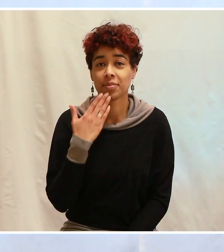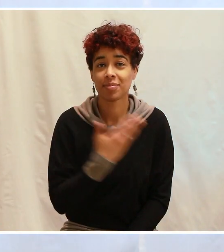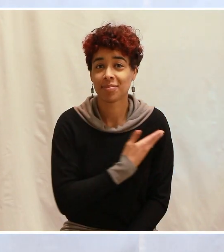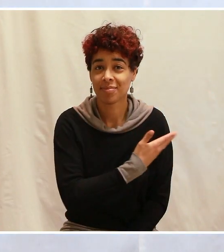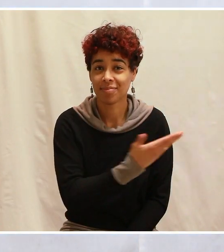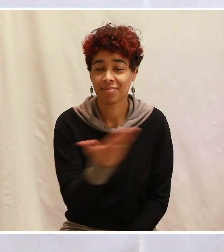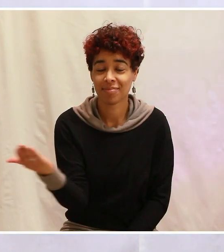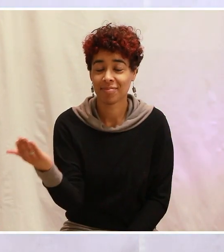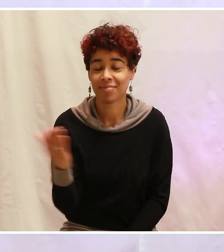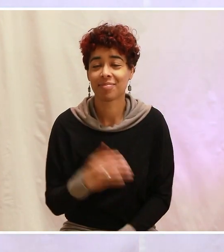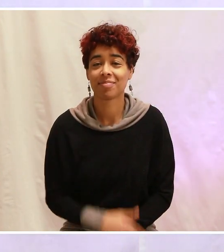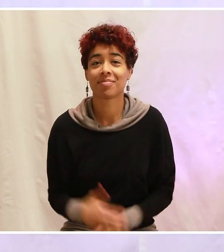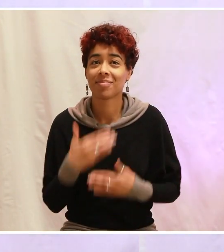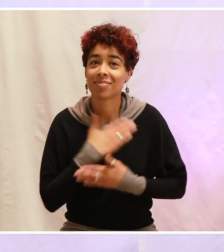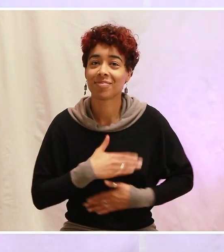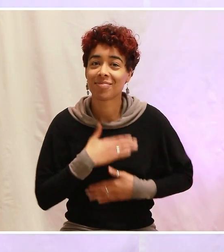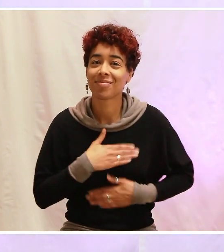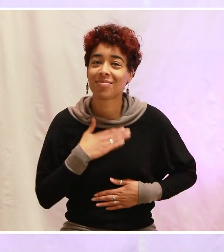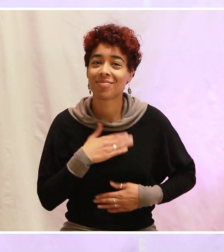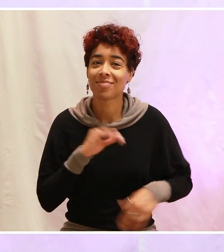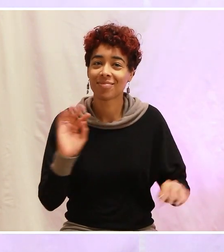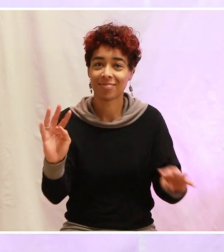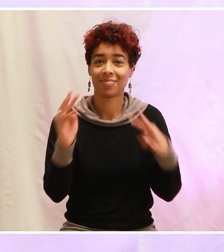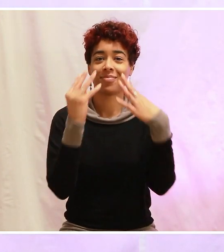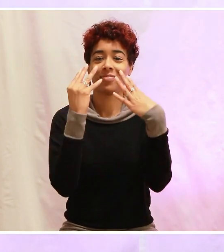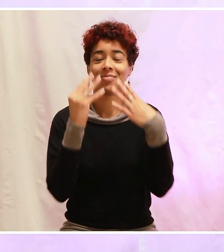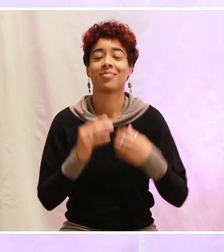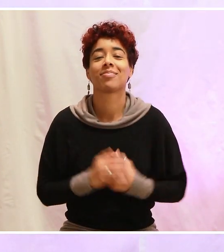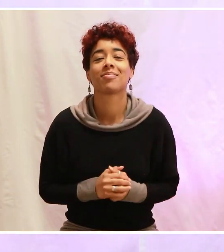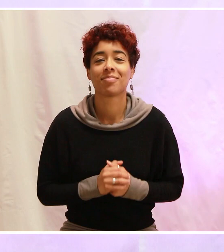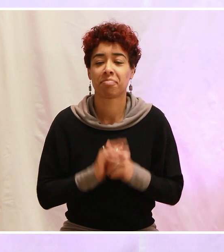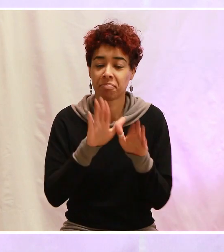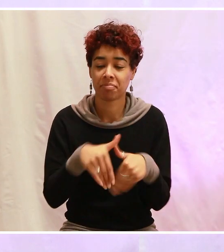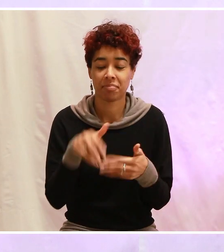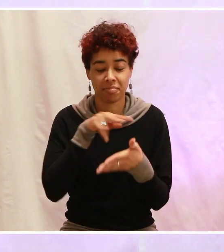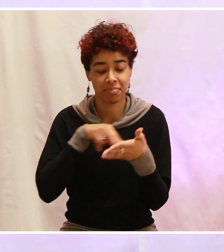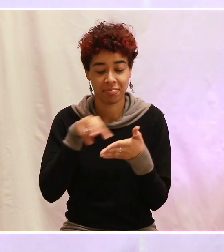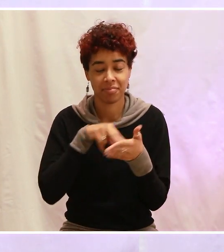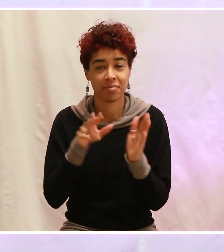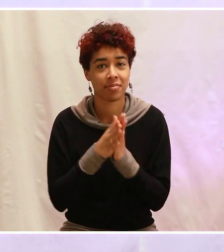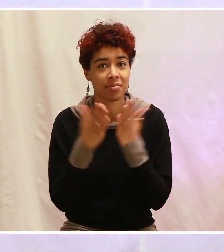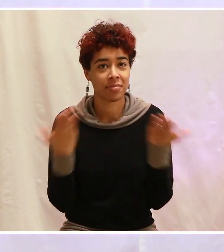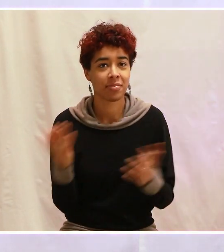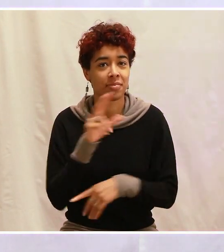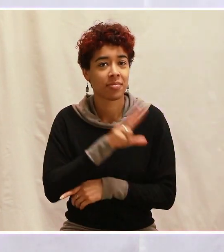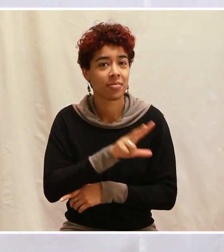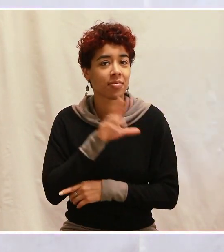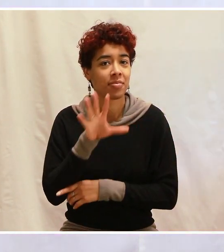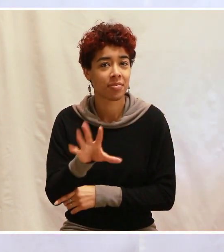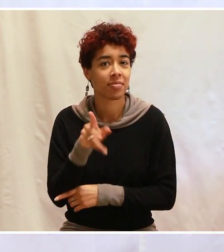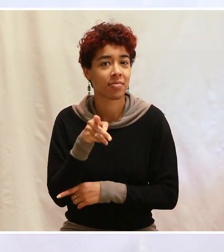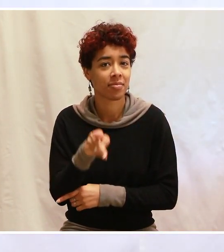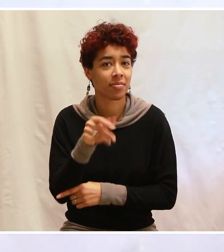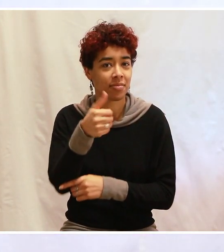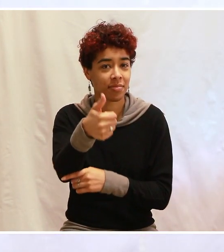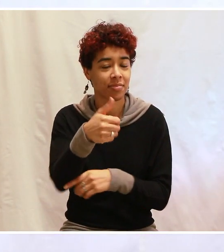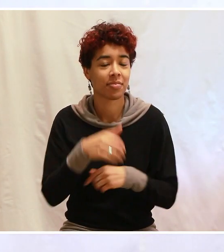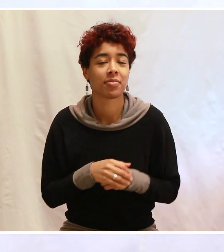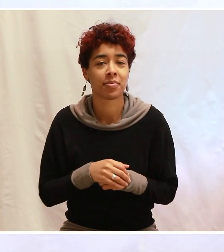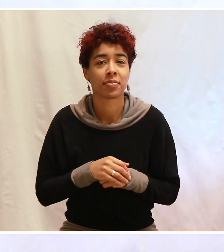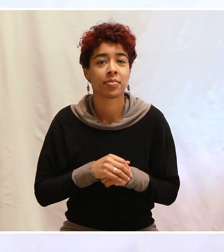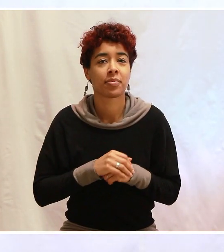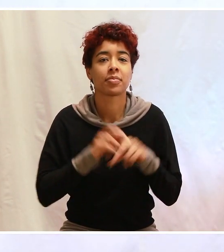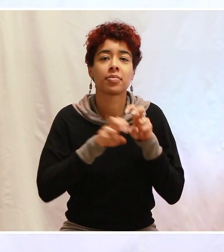Eh bien, bonjour à tous et à toutes, content de vous retrouver. On continue notre lecture, Genèse 35, verset 1. Dieu dit à